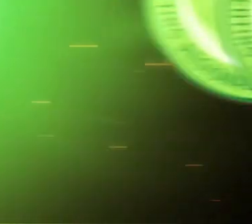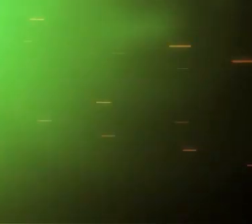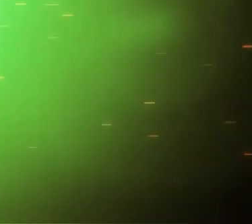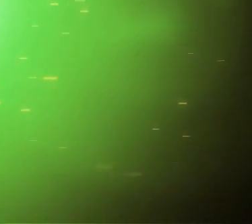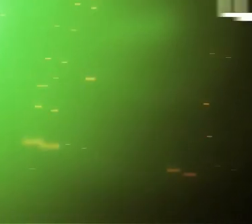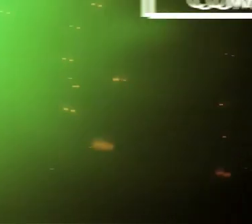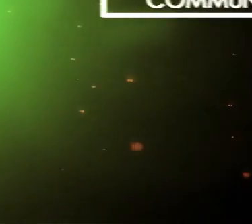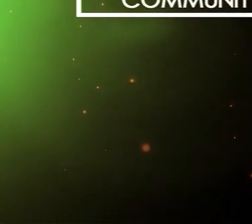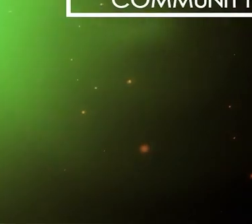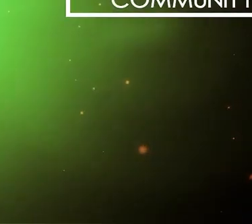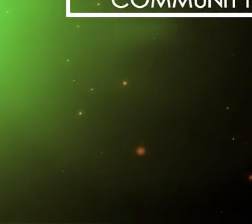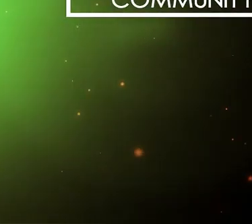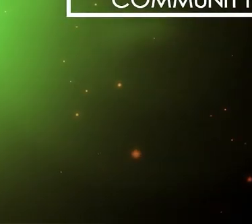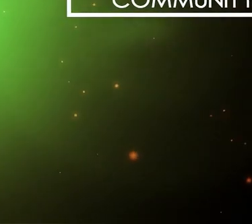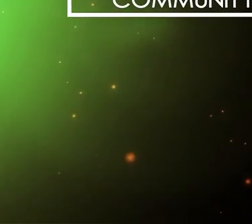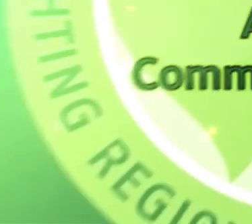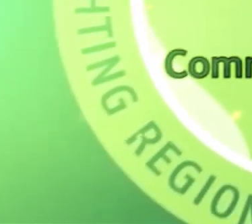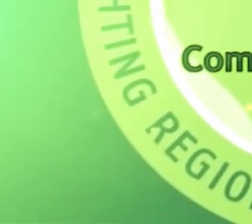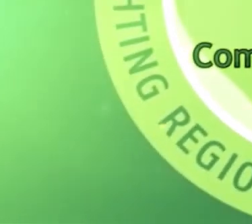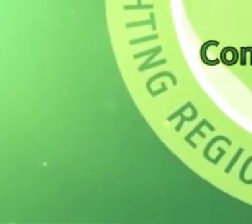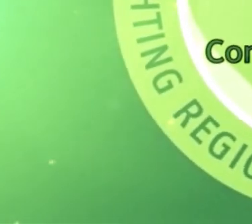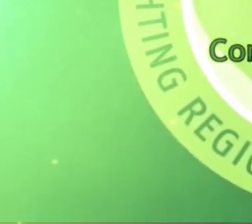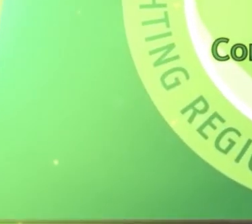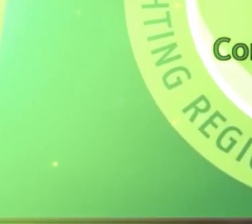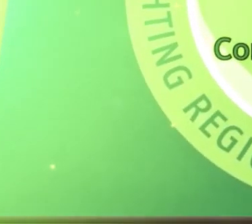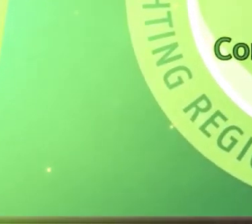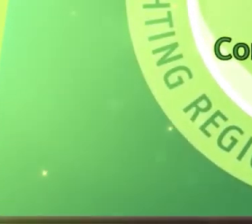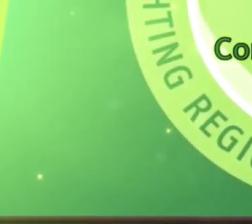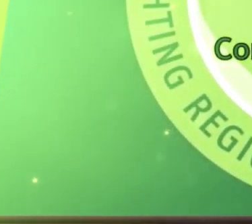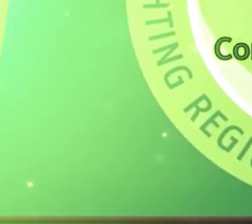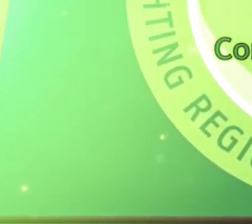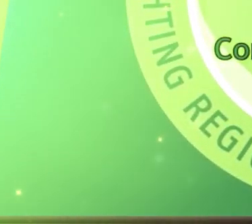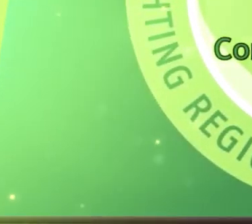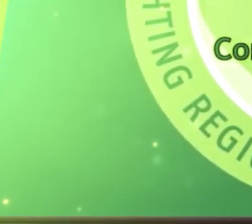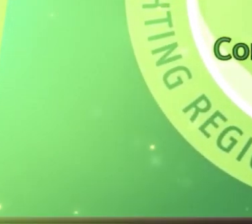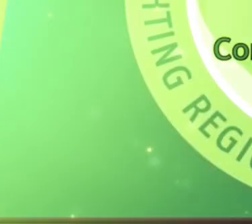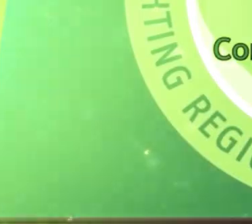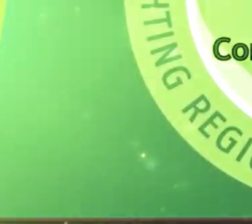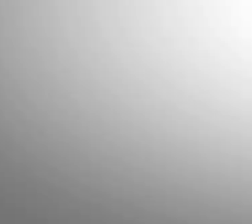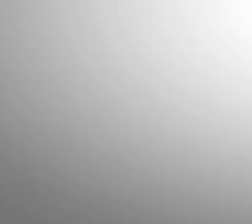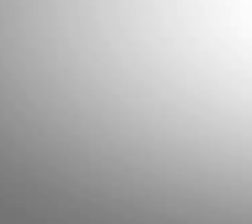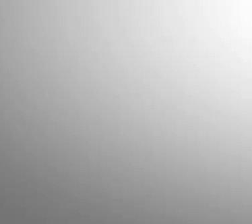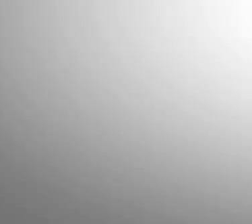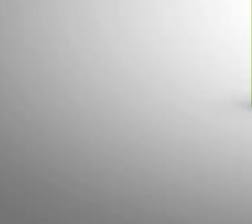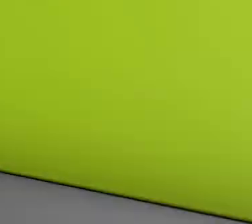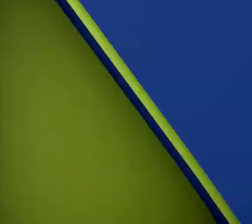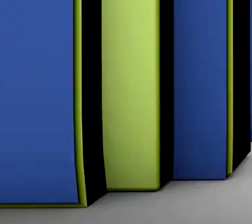RGD, alassi. Stichting Regionale Gezondheidsdienst.